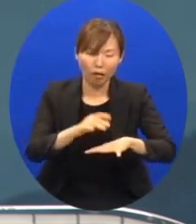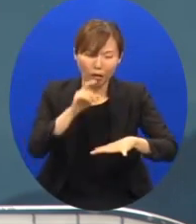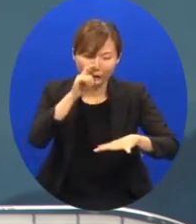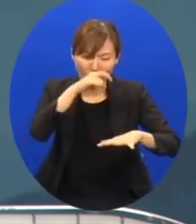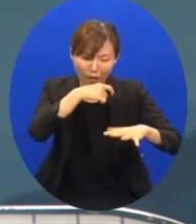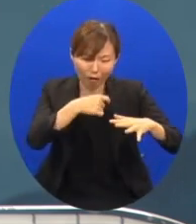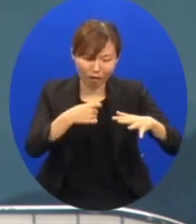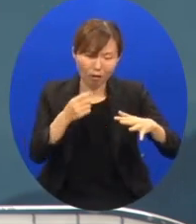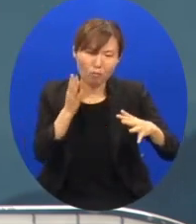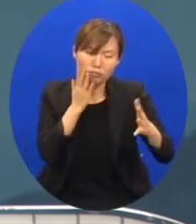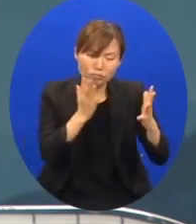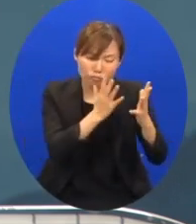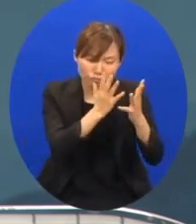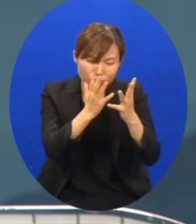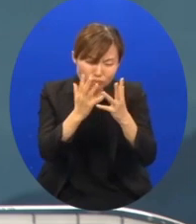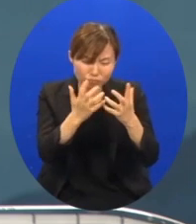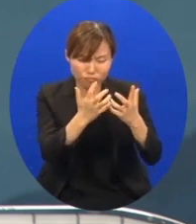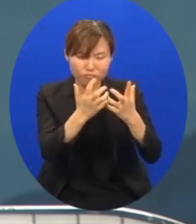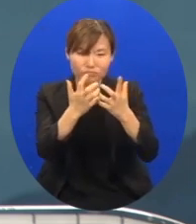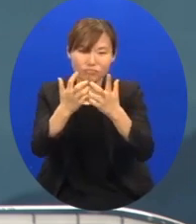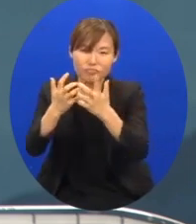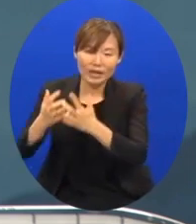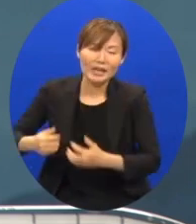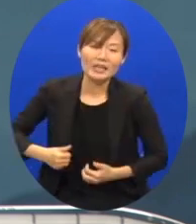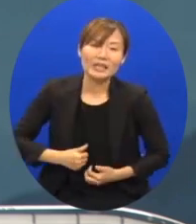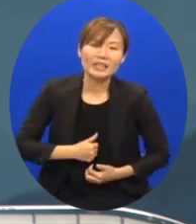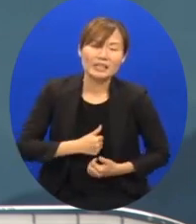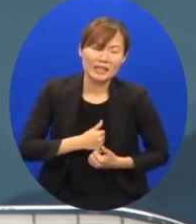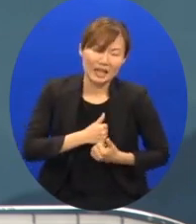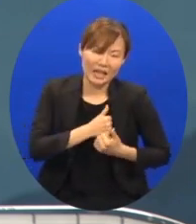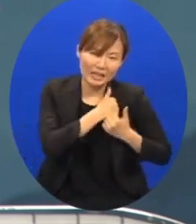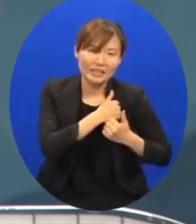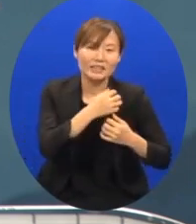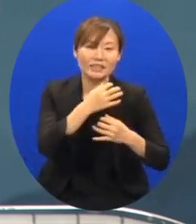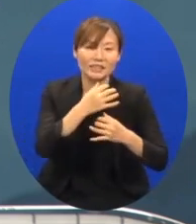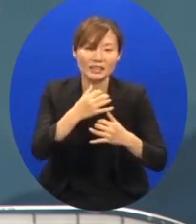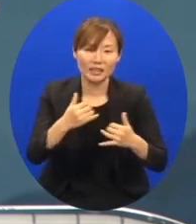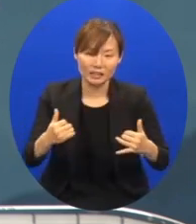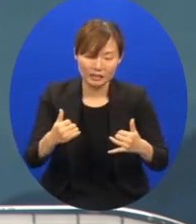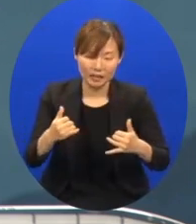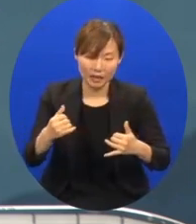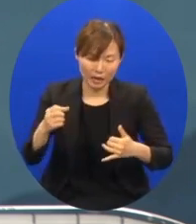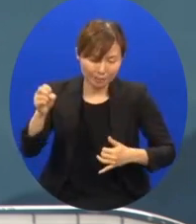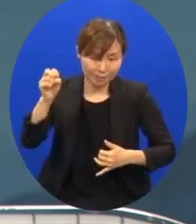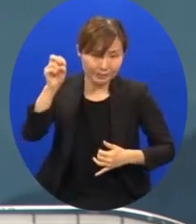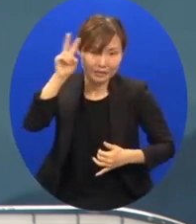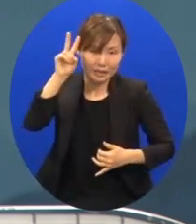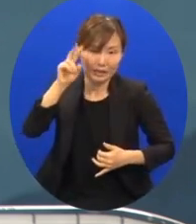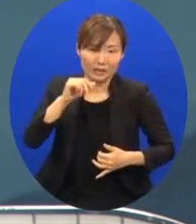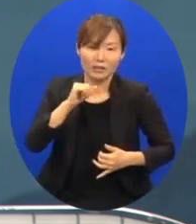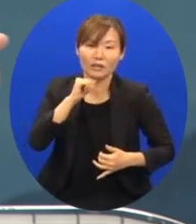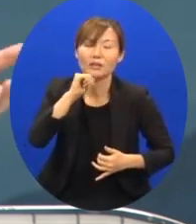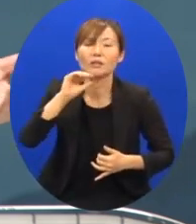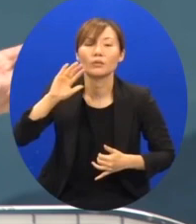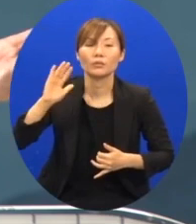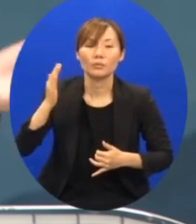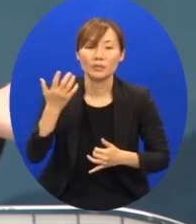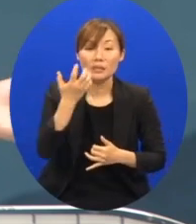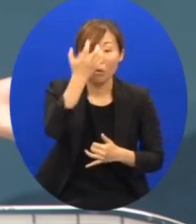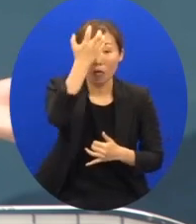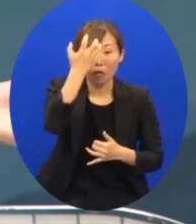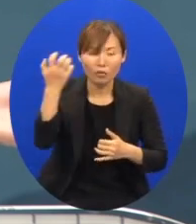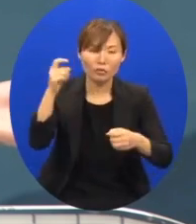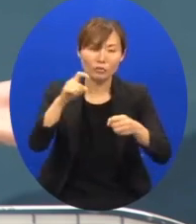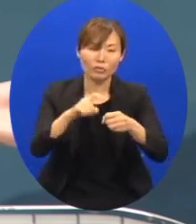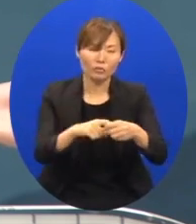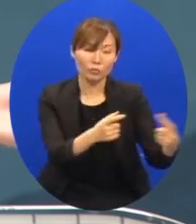그때 깨달았다는 것 게으른 자 에 삶은 이렇게 갑자기 궁핍 이 찾아오게 되는 거구 를 여러분 영적으로 내어